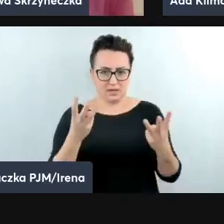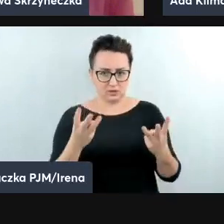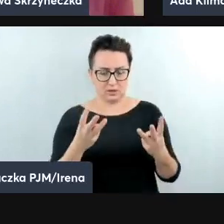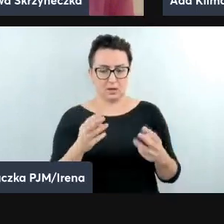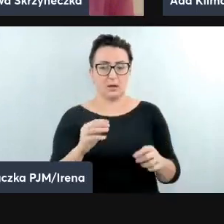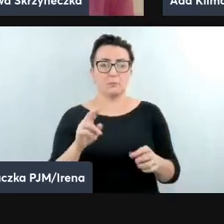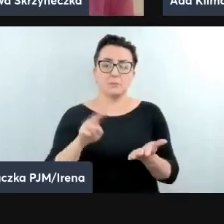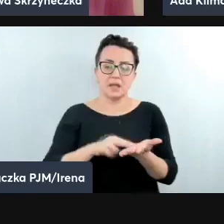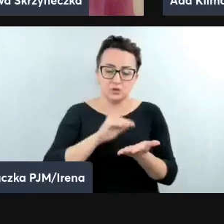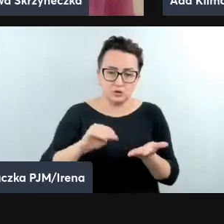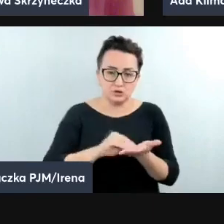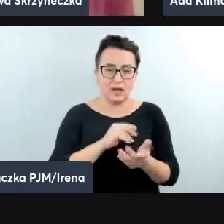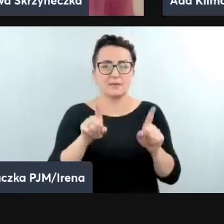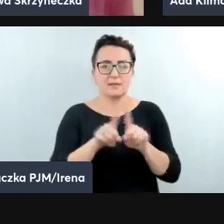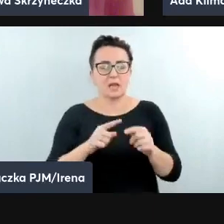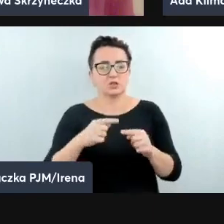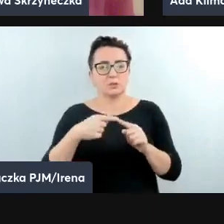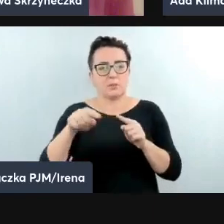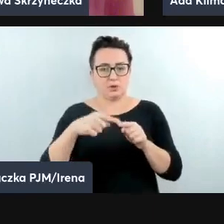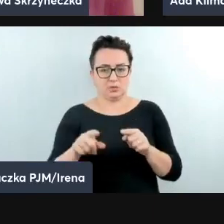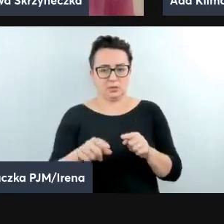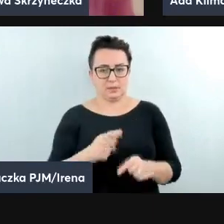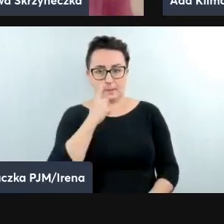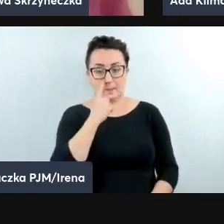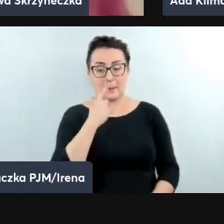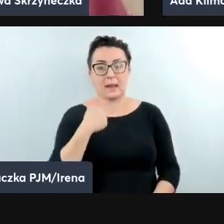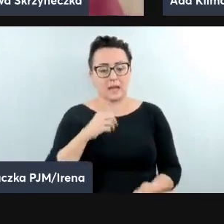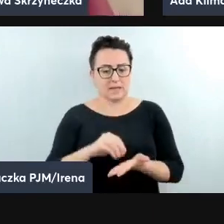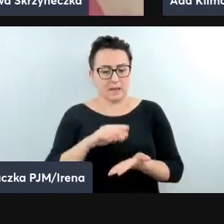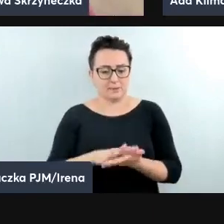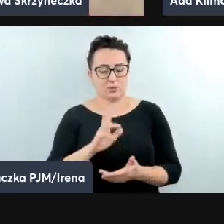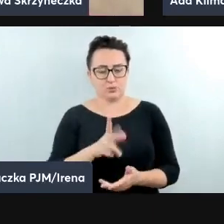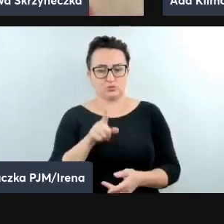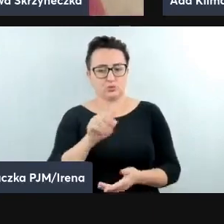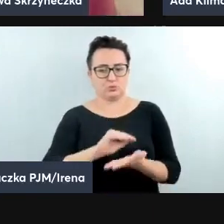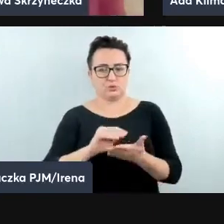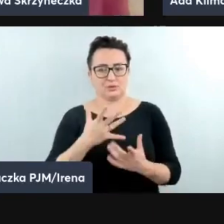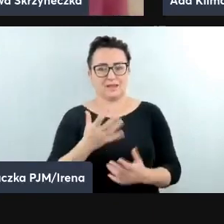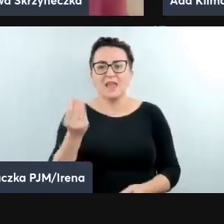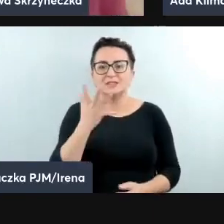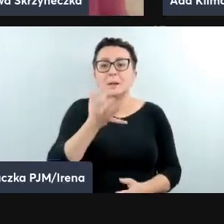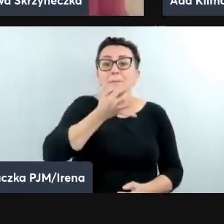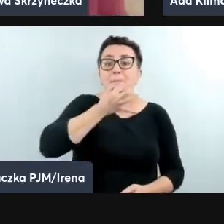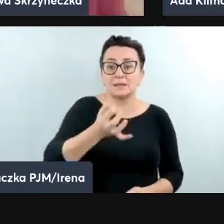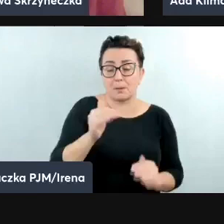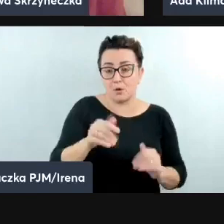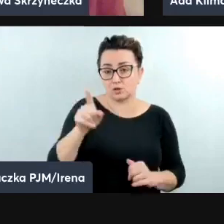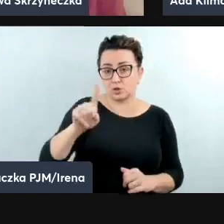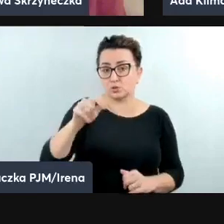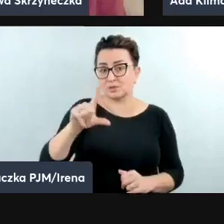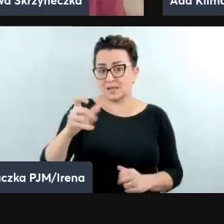sobie też te rzeczy, które powiedziałaś i mam do was jeszcze jedno pytanie, chyba że Zuza chcesz jeszcze dodać coś w tych poluciach. Tak, chciałam też w tej dyskusji przed